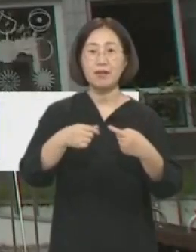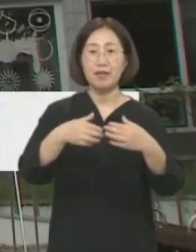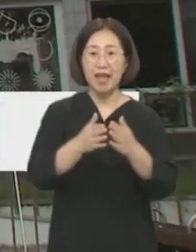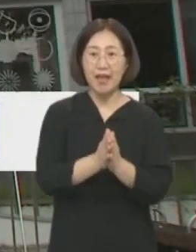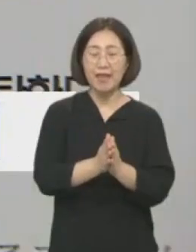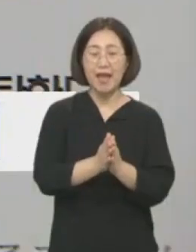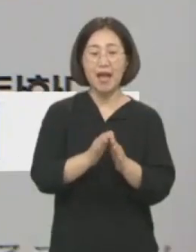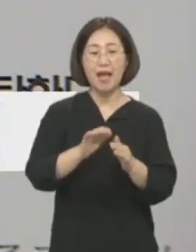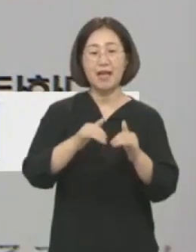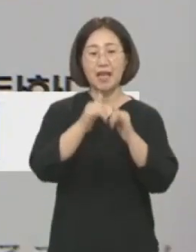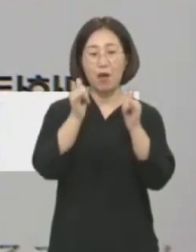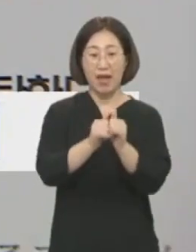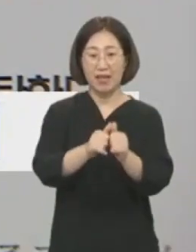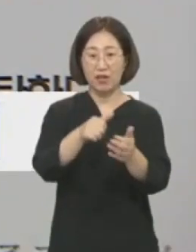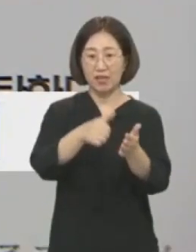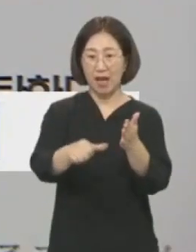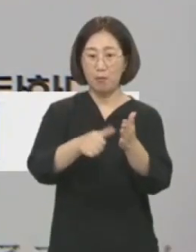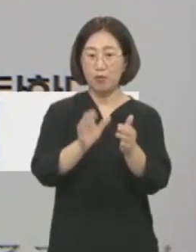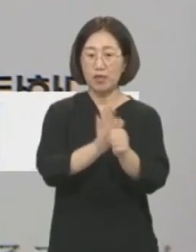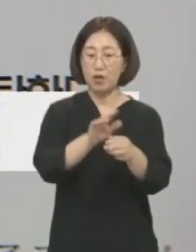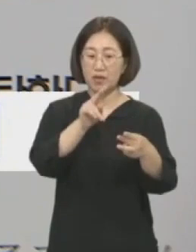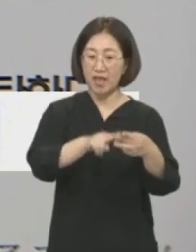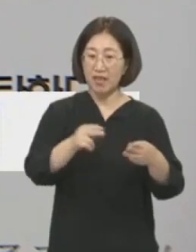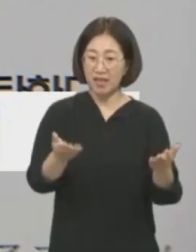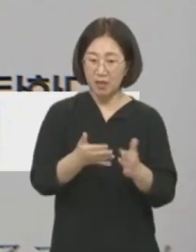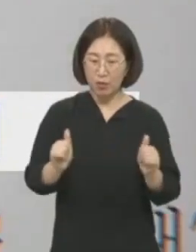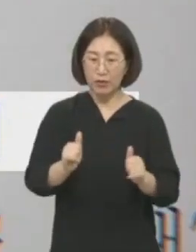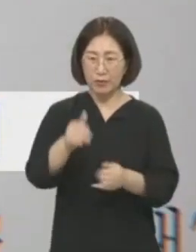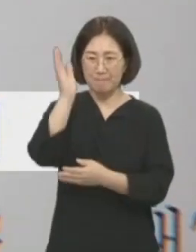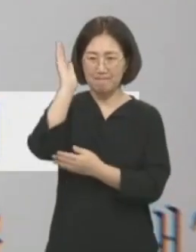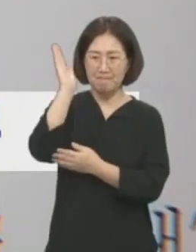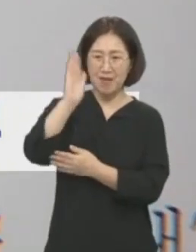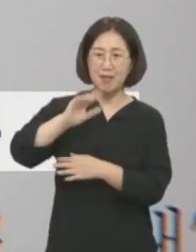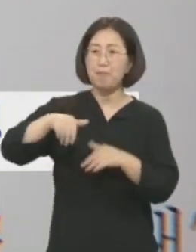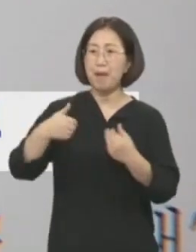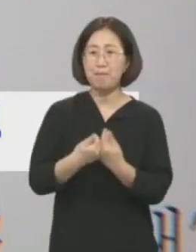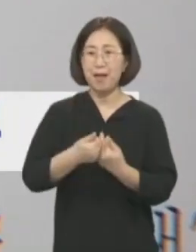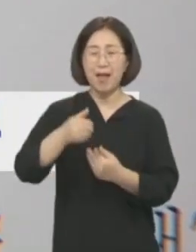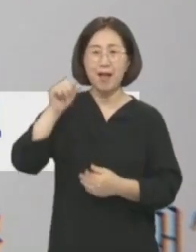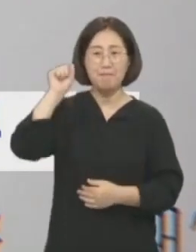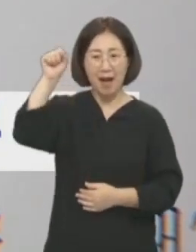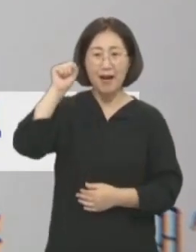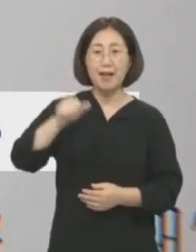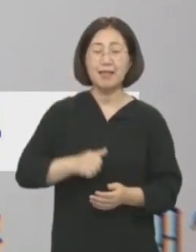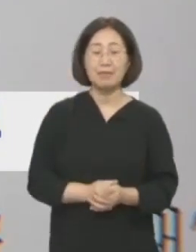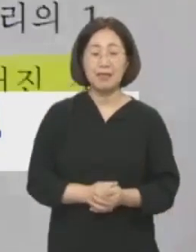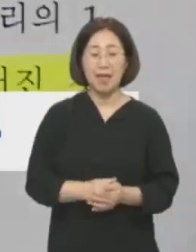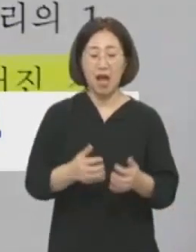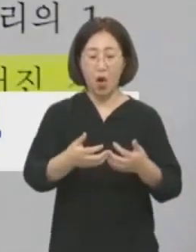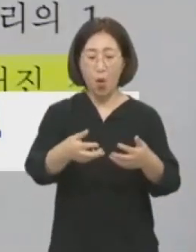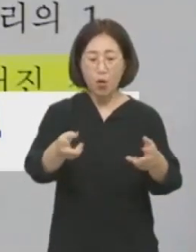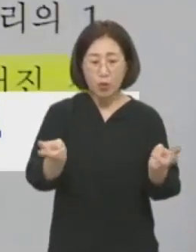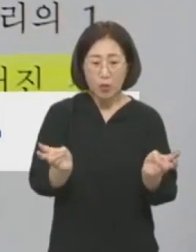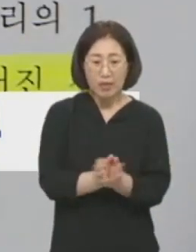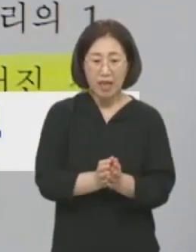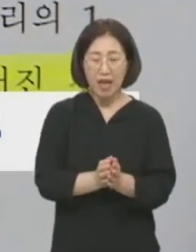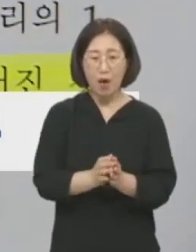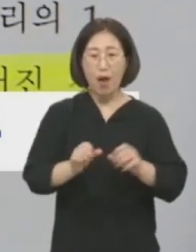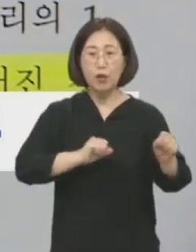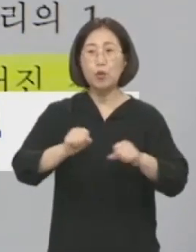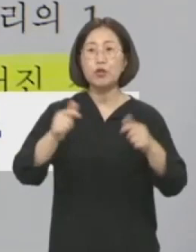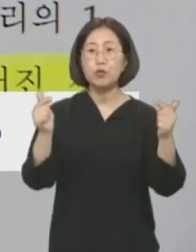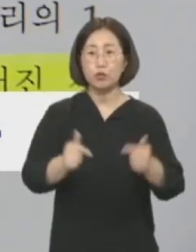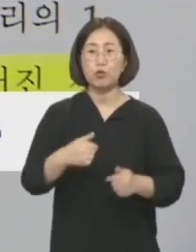자본 지원센터 직원들도 성명서를 내고 반발했습니다. 센터 폐쇄로 지역 공동체 활동이 축소될 것을 우려하는